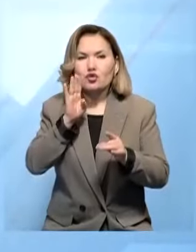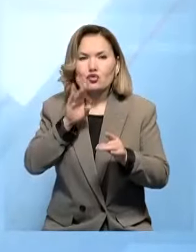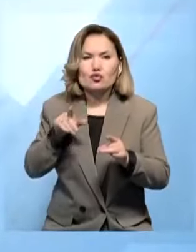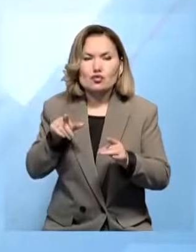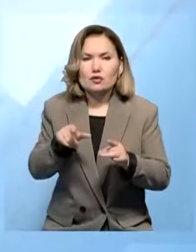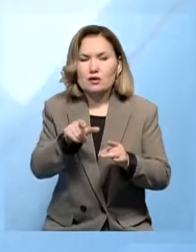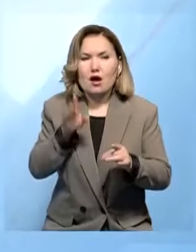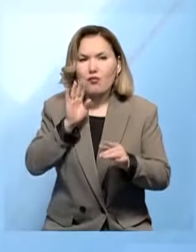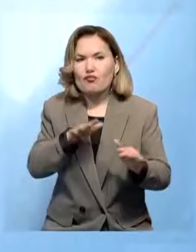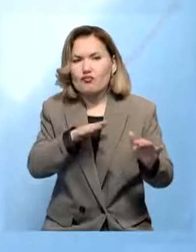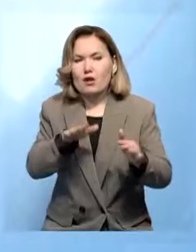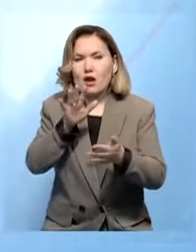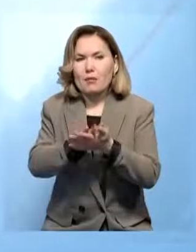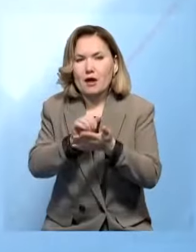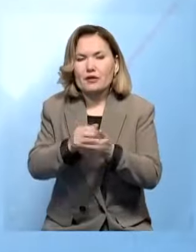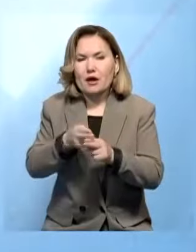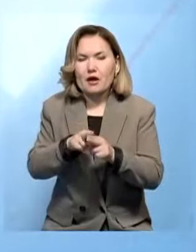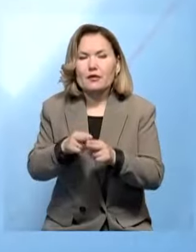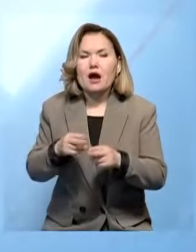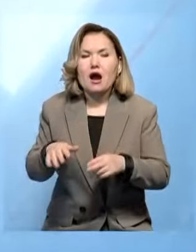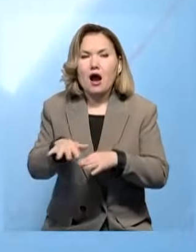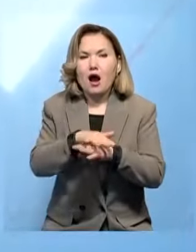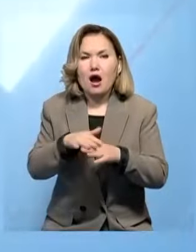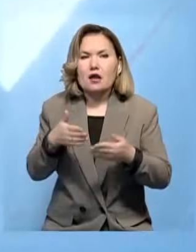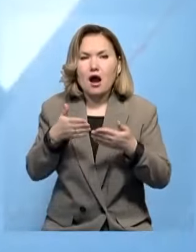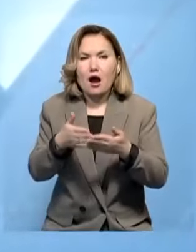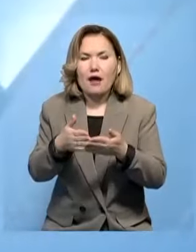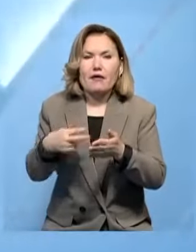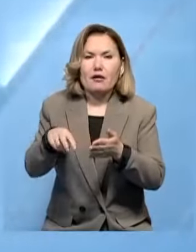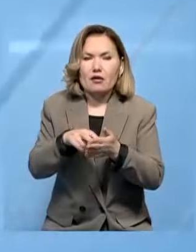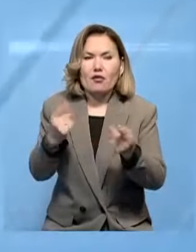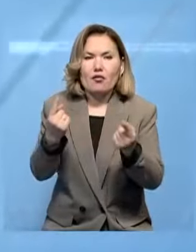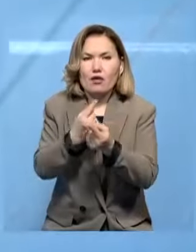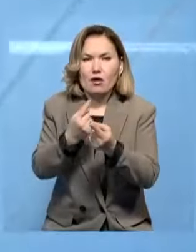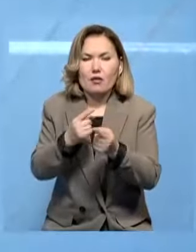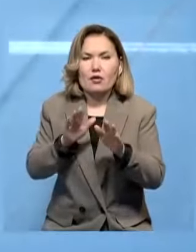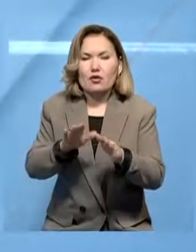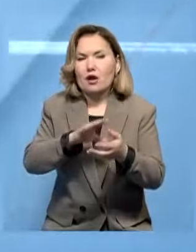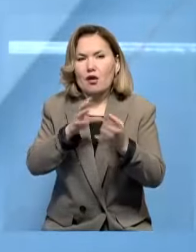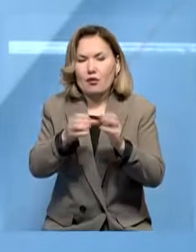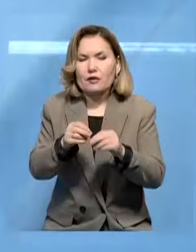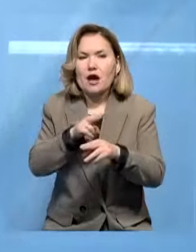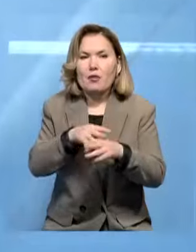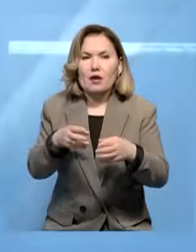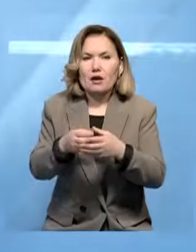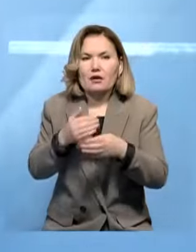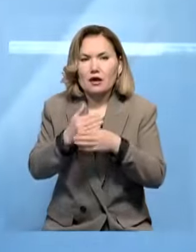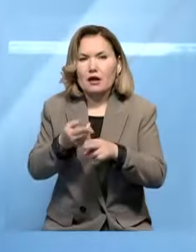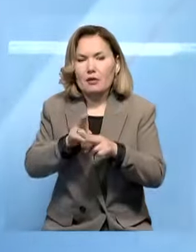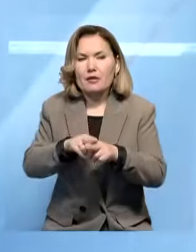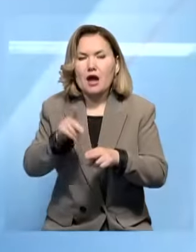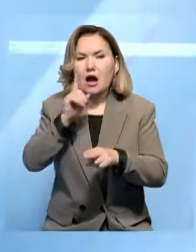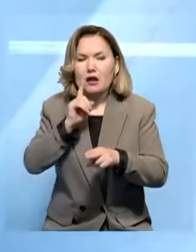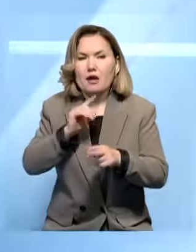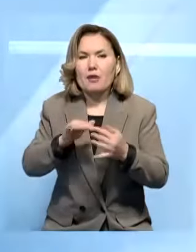кетті. Қазір халық ары-бері тек қайықпен өтіп жүр. Оларға құтқарушылар мен жергілікті атқарушы орган өкілдері көмектесуде. Мамандардың айтуынша,